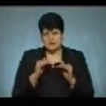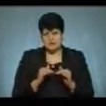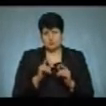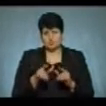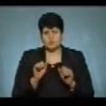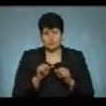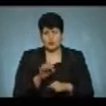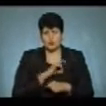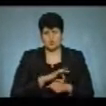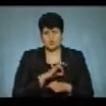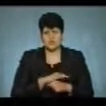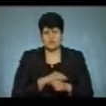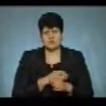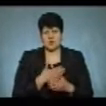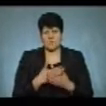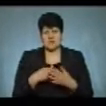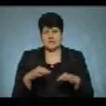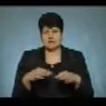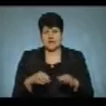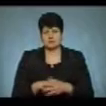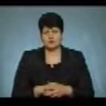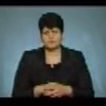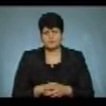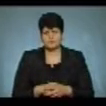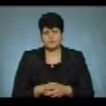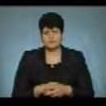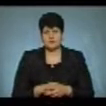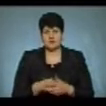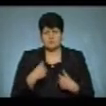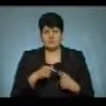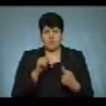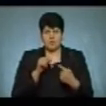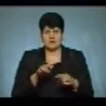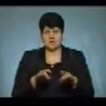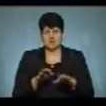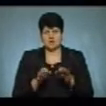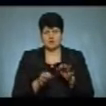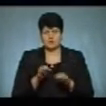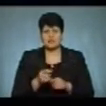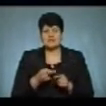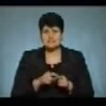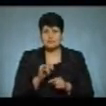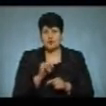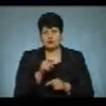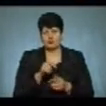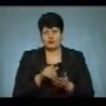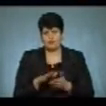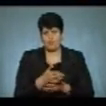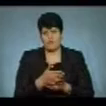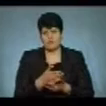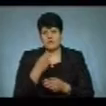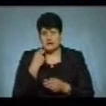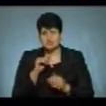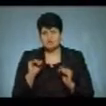кимось використовуватися громадським транспортом. Однозначно проти рішення суду. Це погано, що йому відмовили. Я думаю, краще,